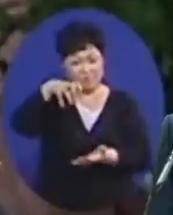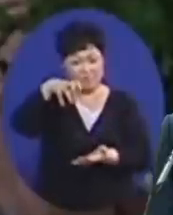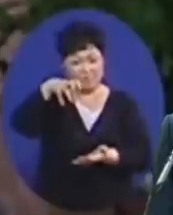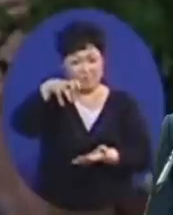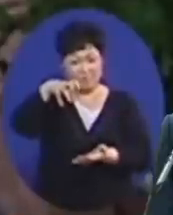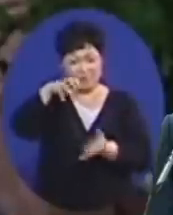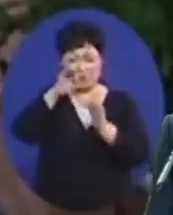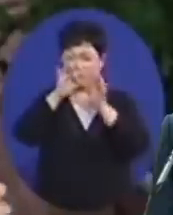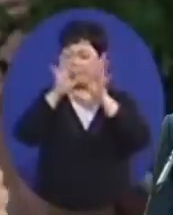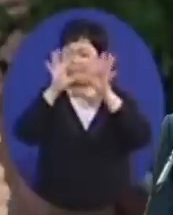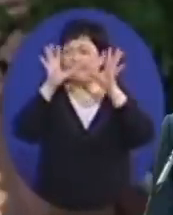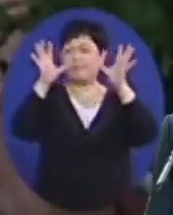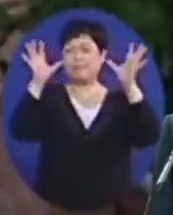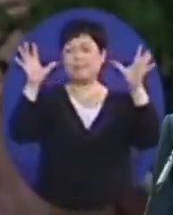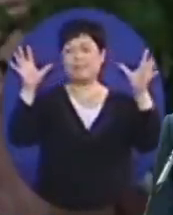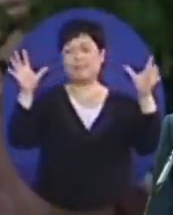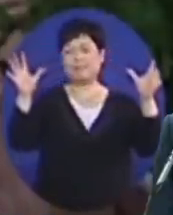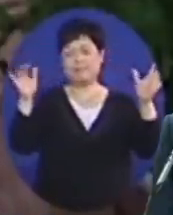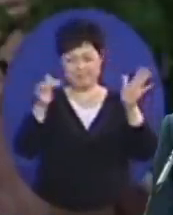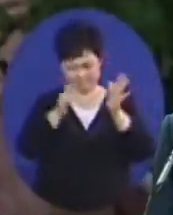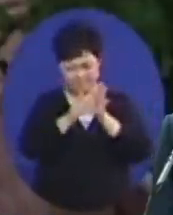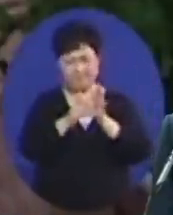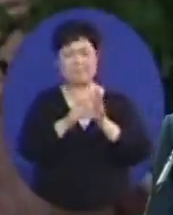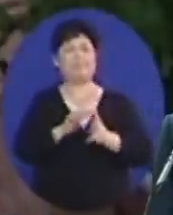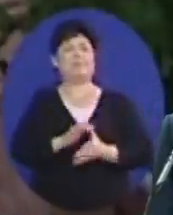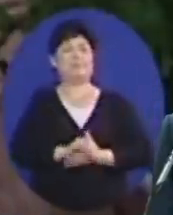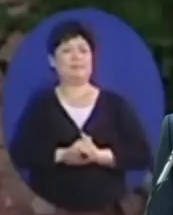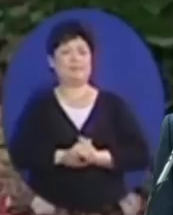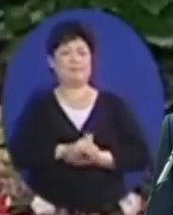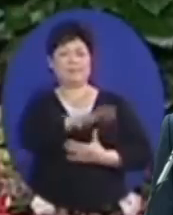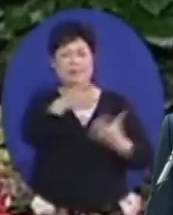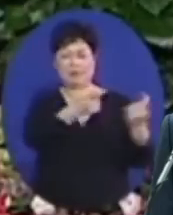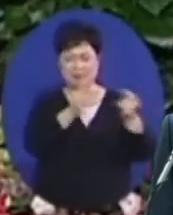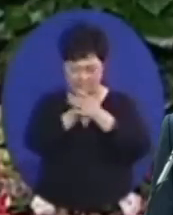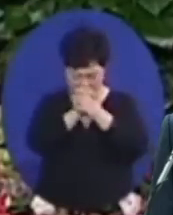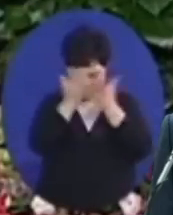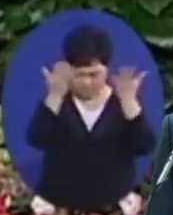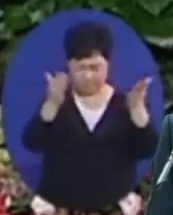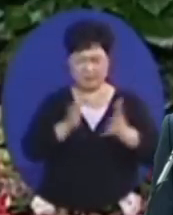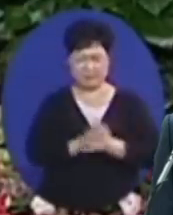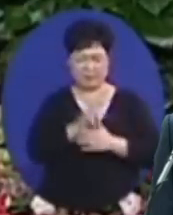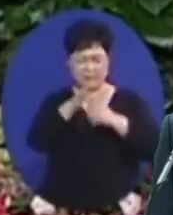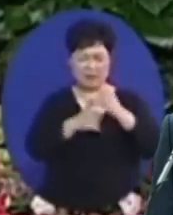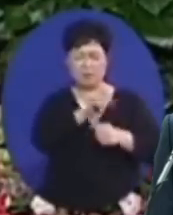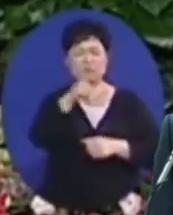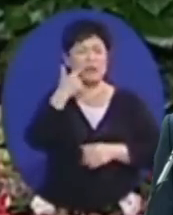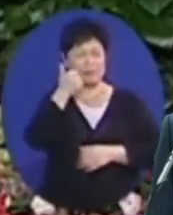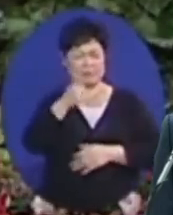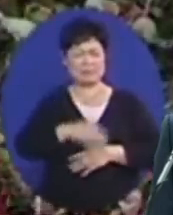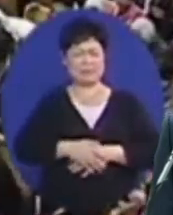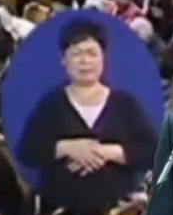구름은 사라지고 거품은 사라지고 만다는 것입니다. 우리 다 같이 고개서 기도드리십시오. 하나님 우리 아버지,